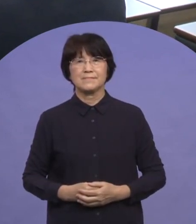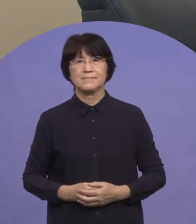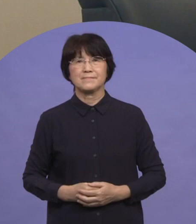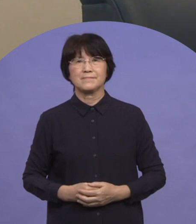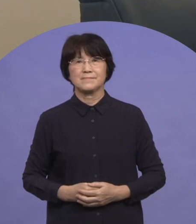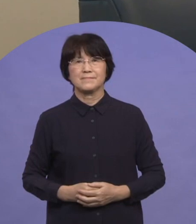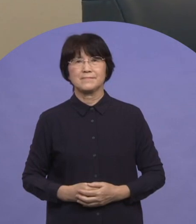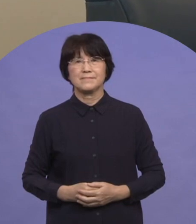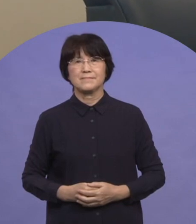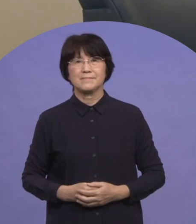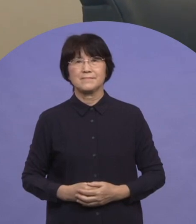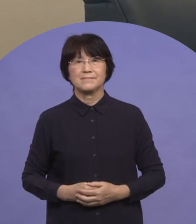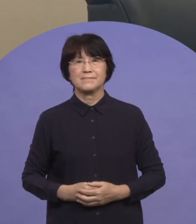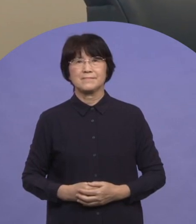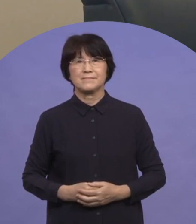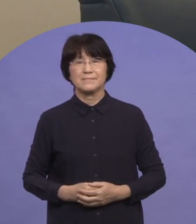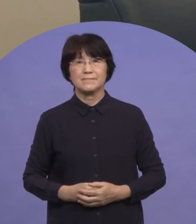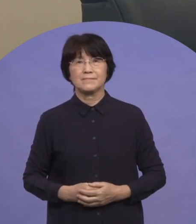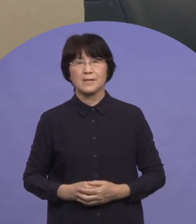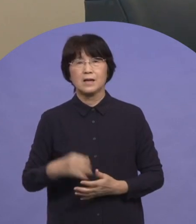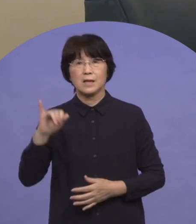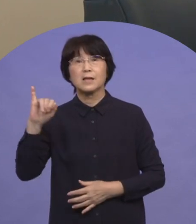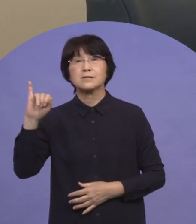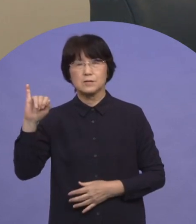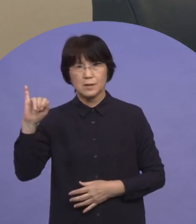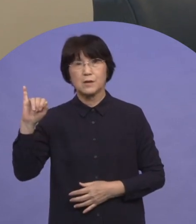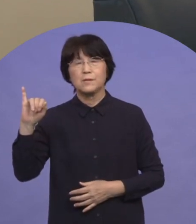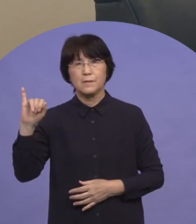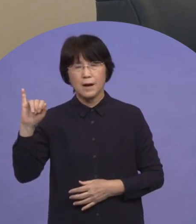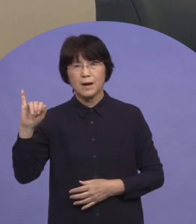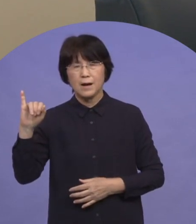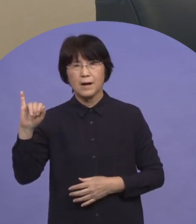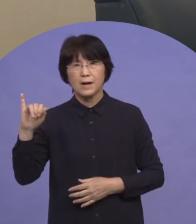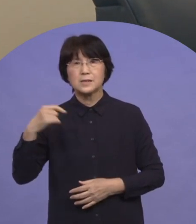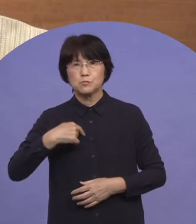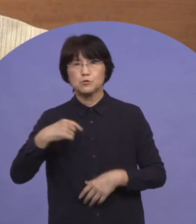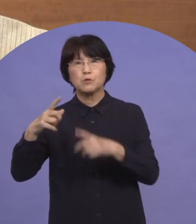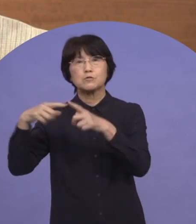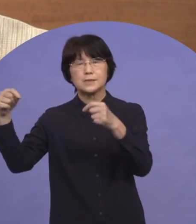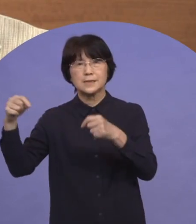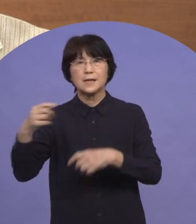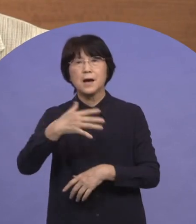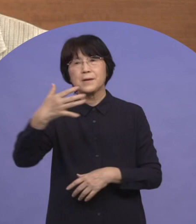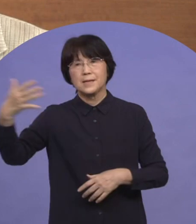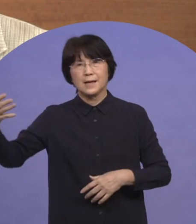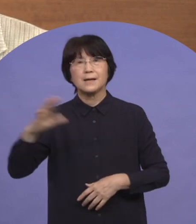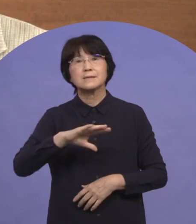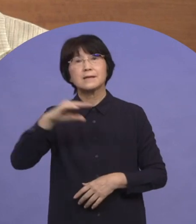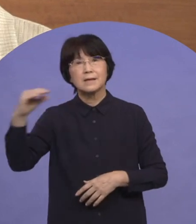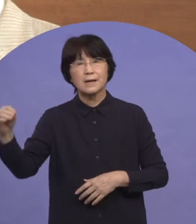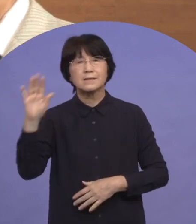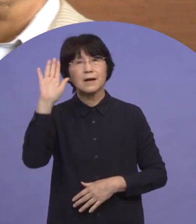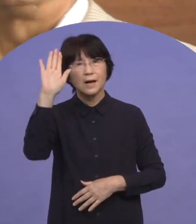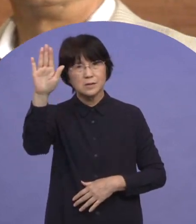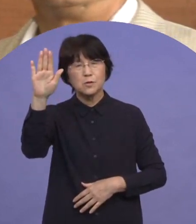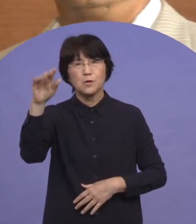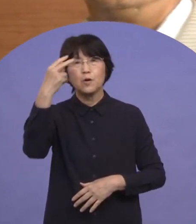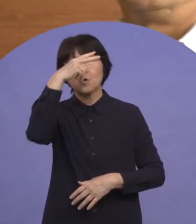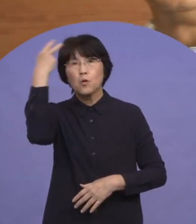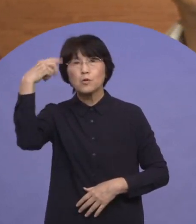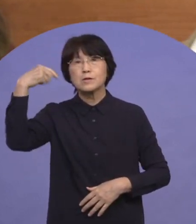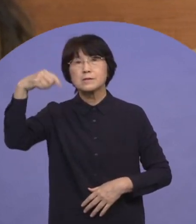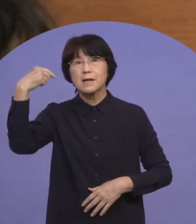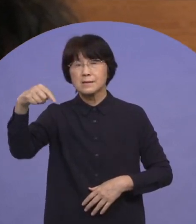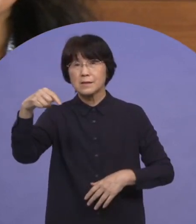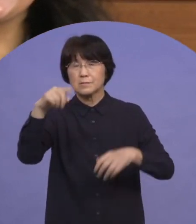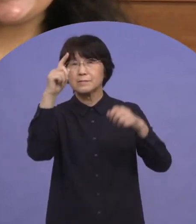の、 ナディア先生は母国のアメリカカリフォルニア州に帰国した後は、高校の教